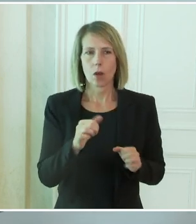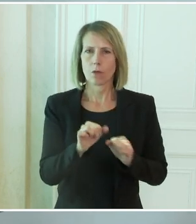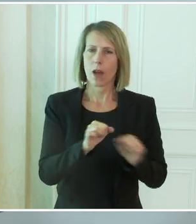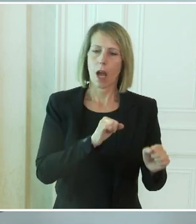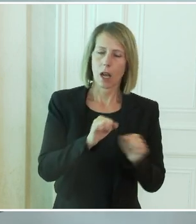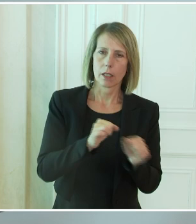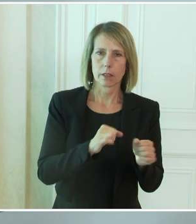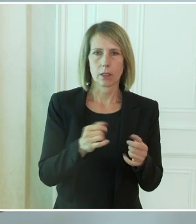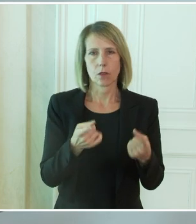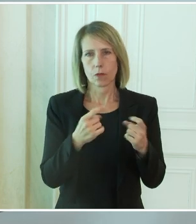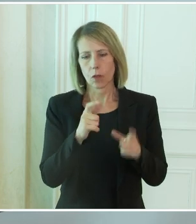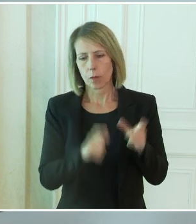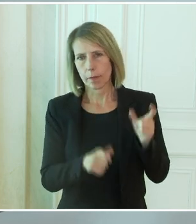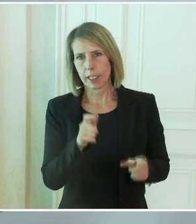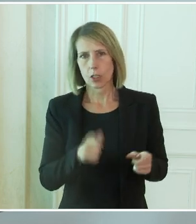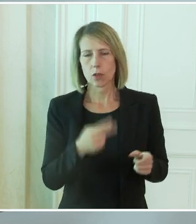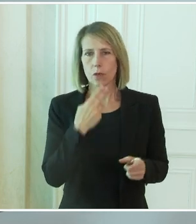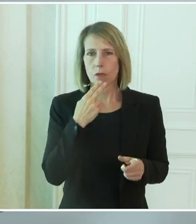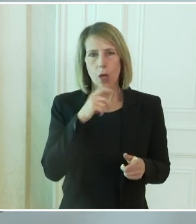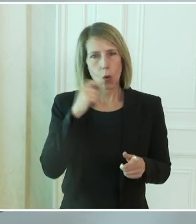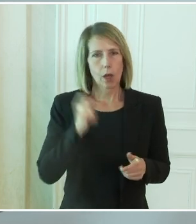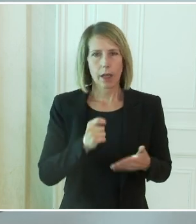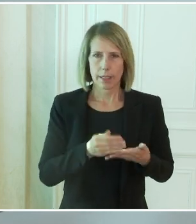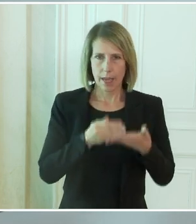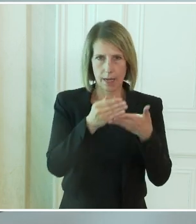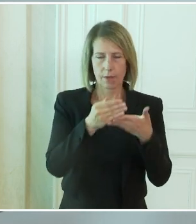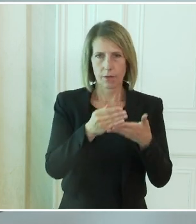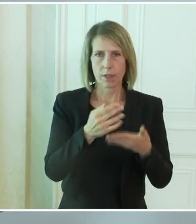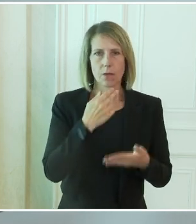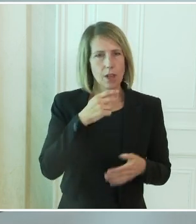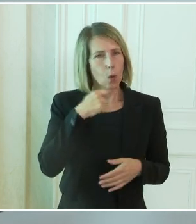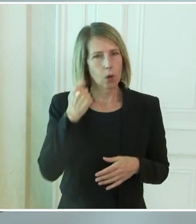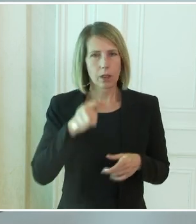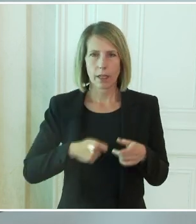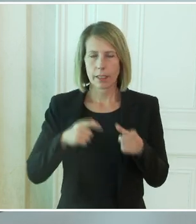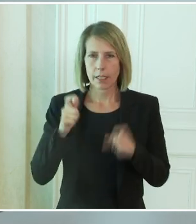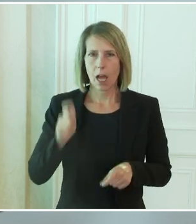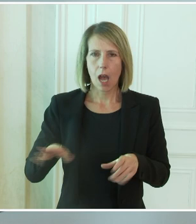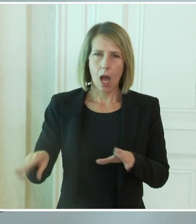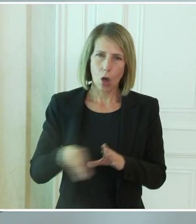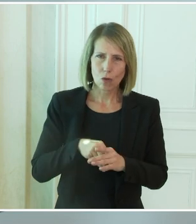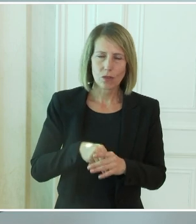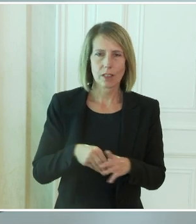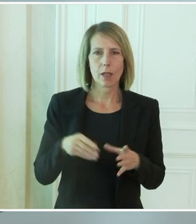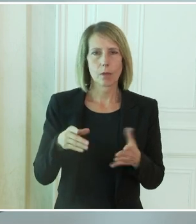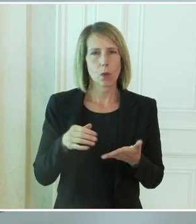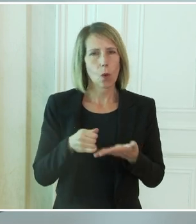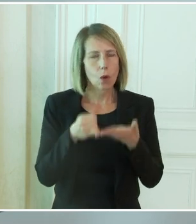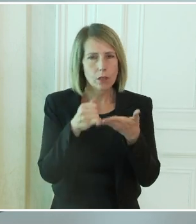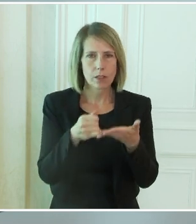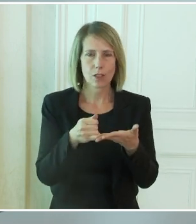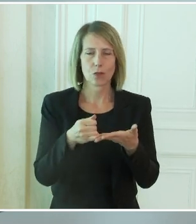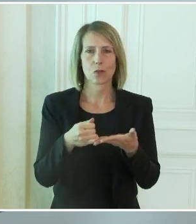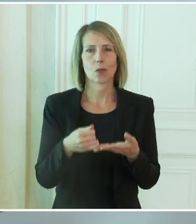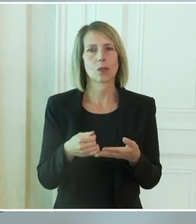Benehmen von diesen Menschen, die der Ukraine helfen, die die Ukraine aufnehmen, Ukraine unterstützen.